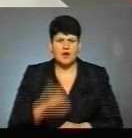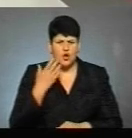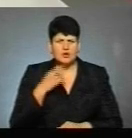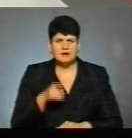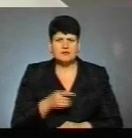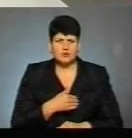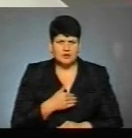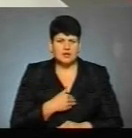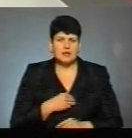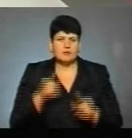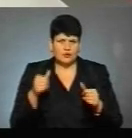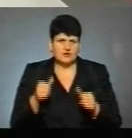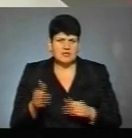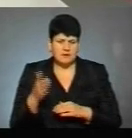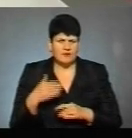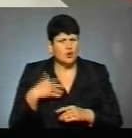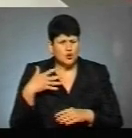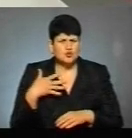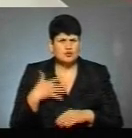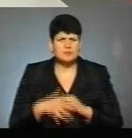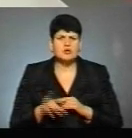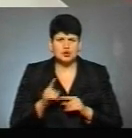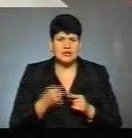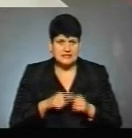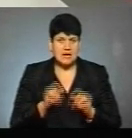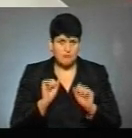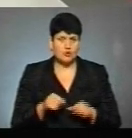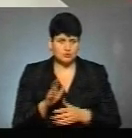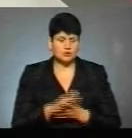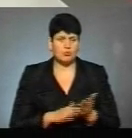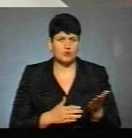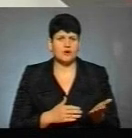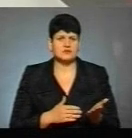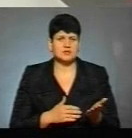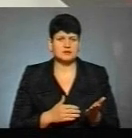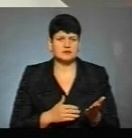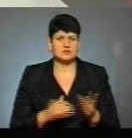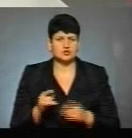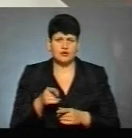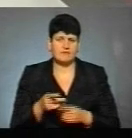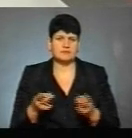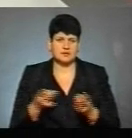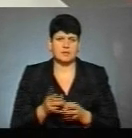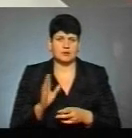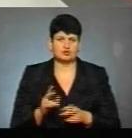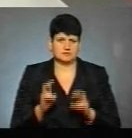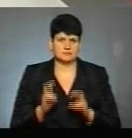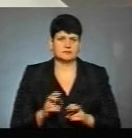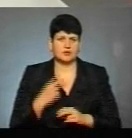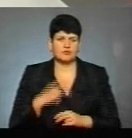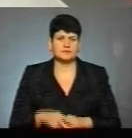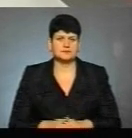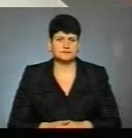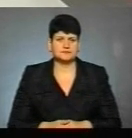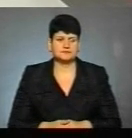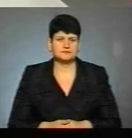наважили себе вішти прапори, ви усвідомлювали, що таке може бути продовження і що вам доведеться відсидіти